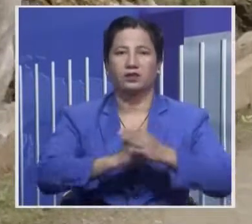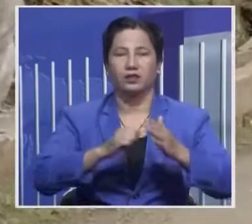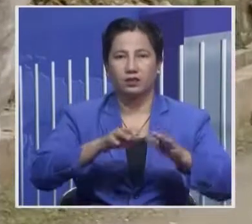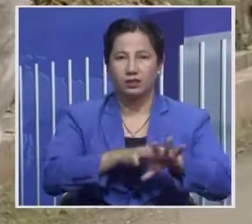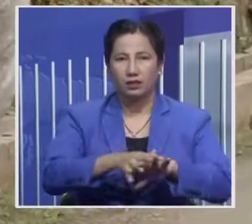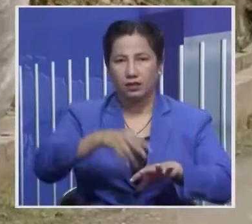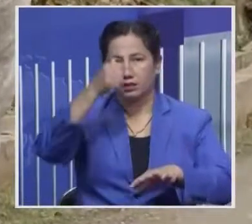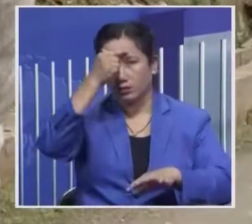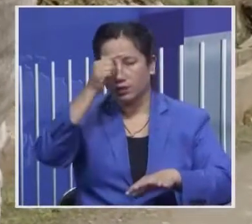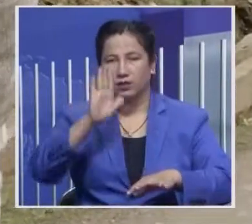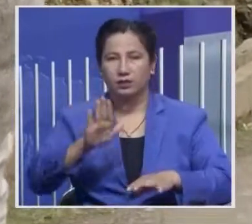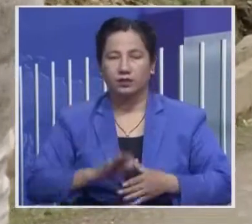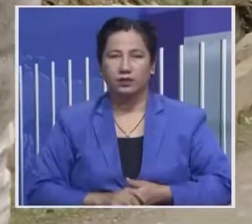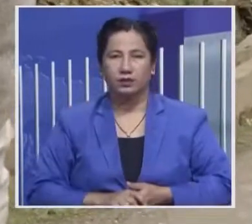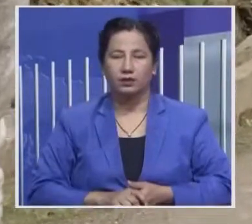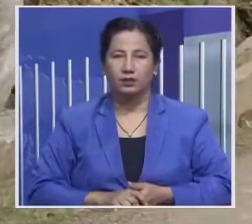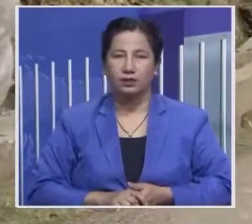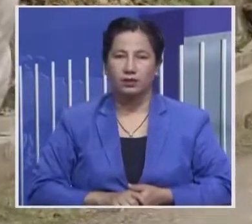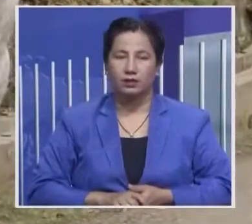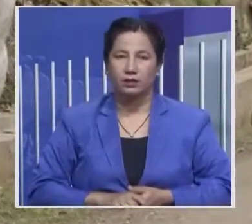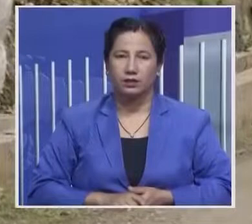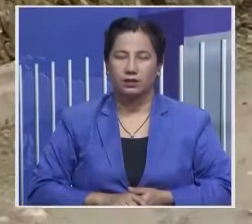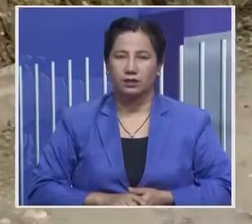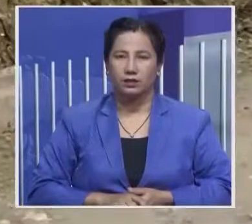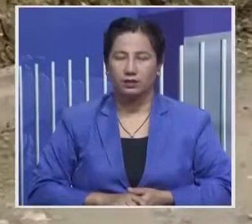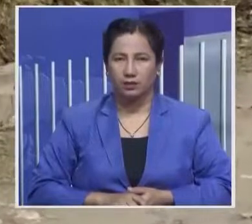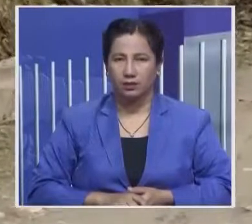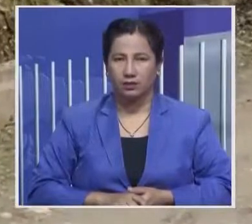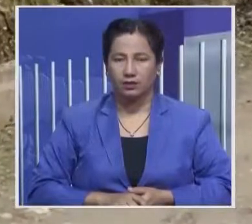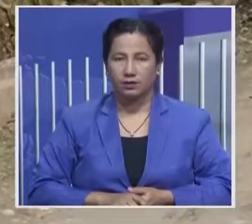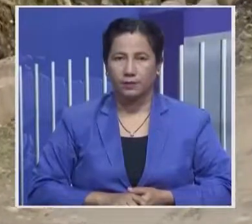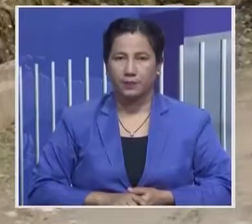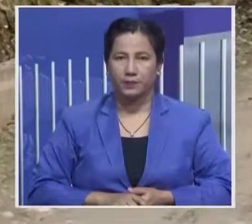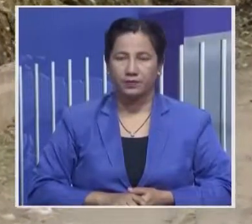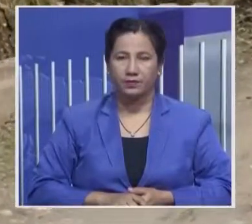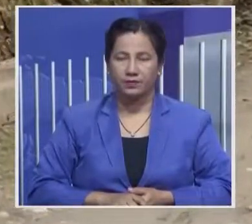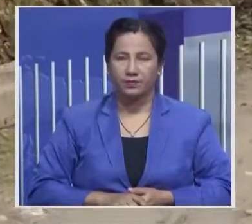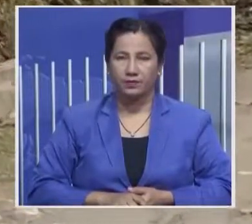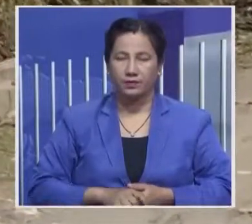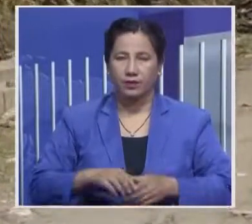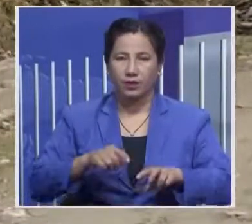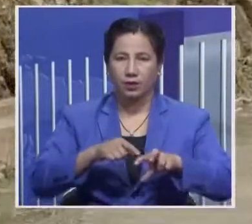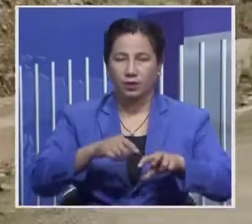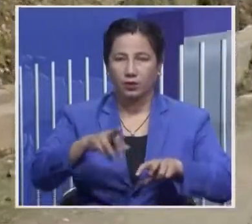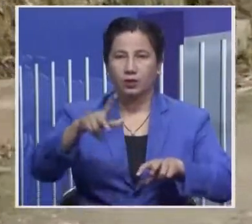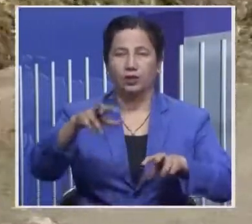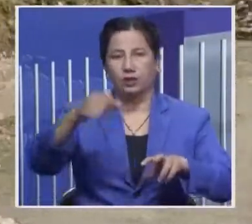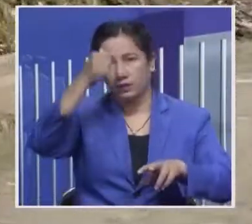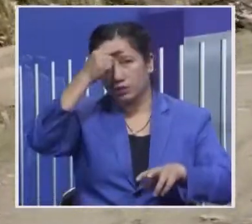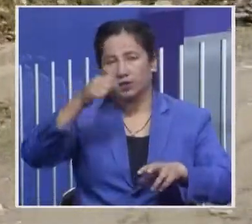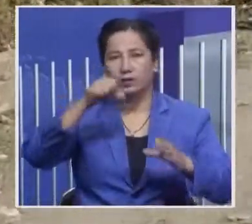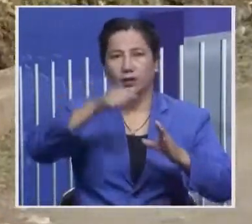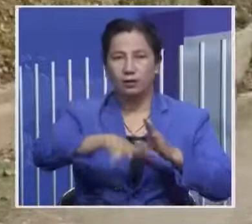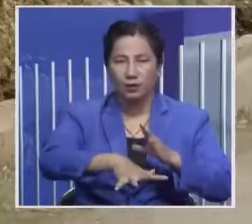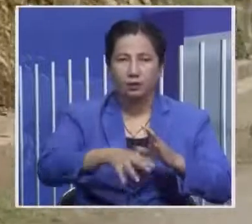छ। बजार बोक भएर लैन छौँ सामान, टाइलै खुट्टाले टाइलै समस्या छ। पहिरो पढिया